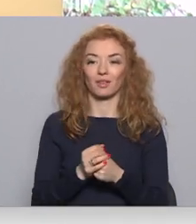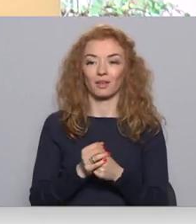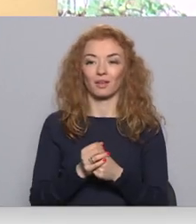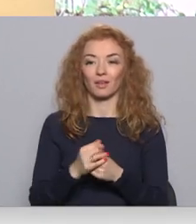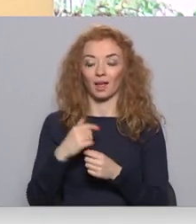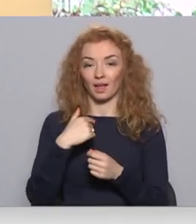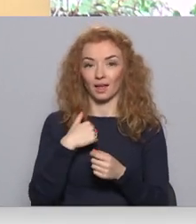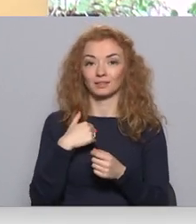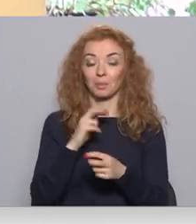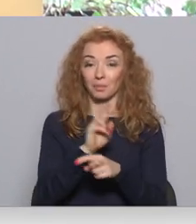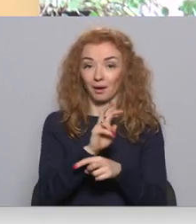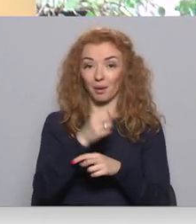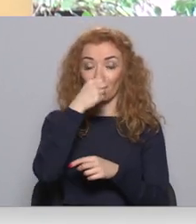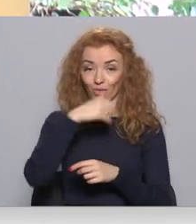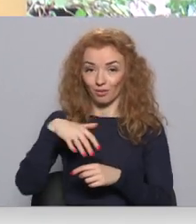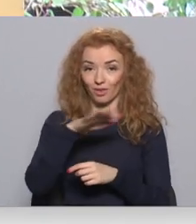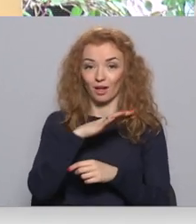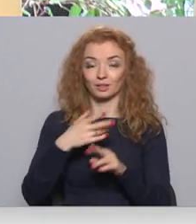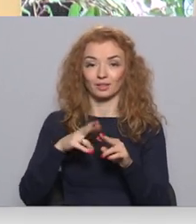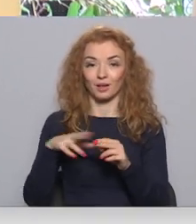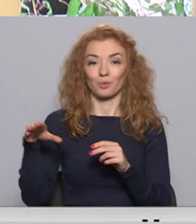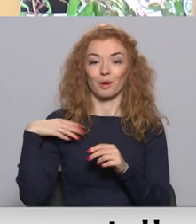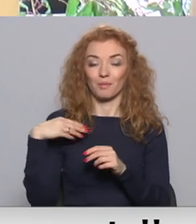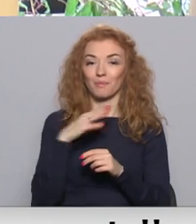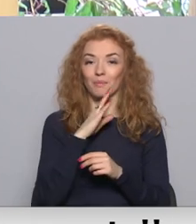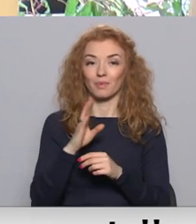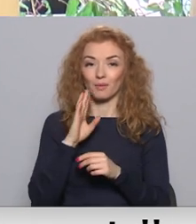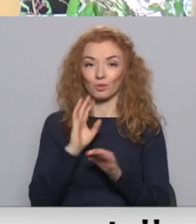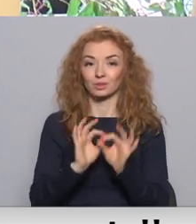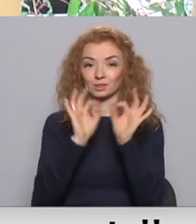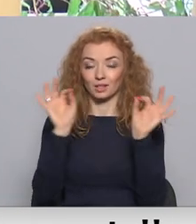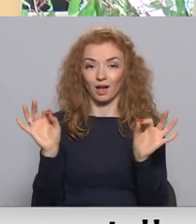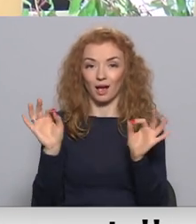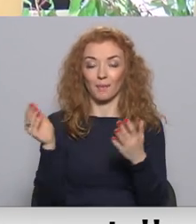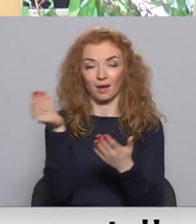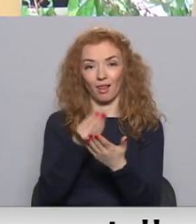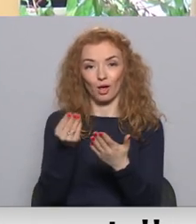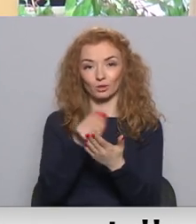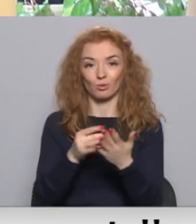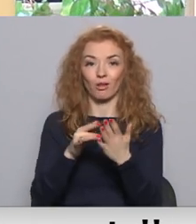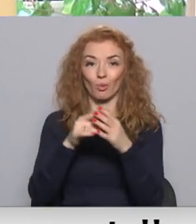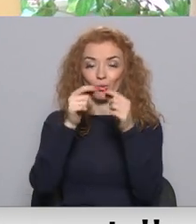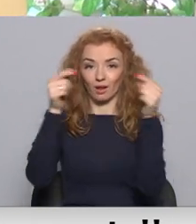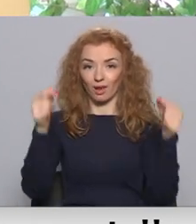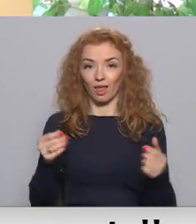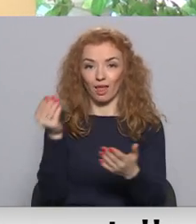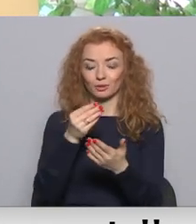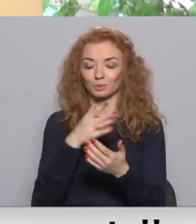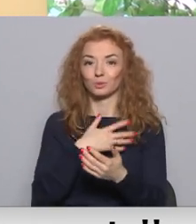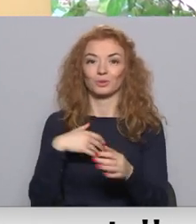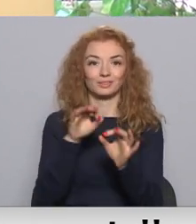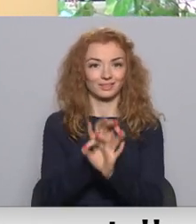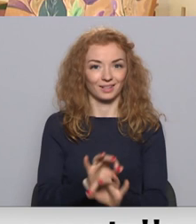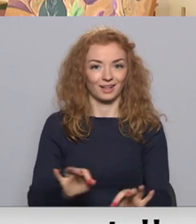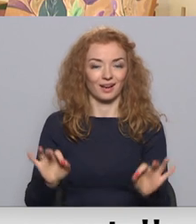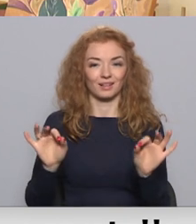Kad es gāju bandērzā, tad mēs ar mammu kopā sākām uzgleznot kādu gleznu, un sanāca ļoti